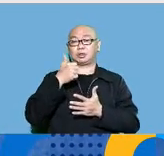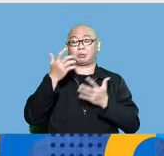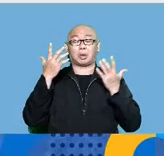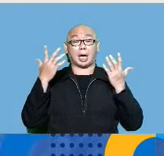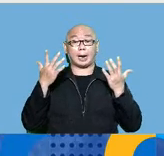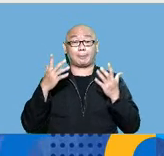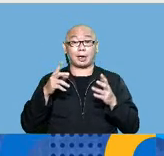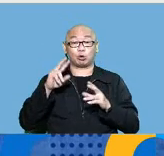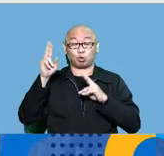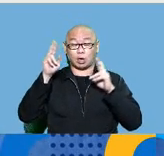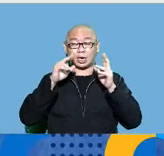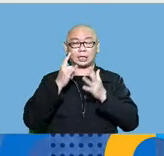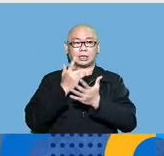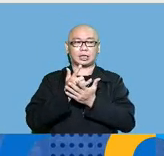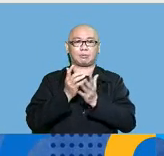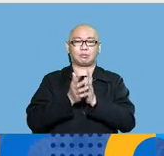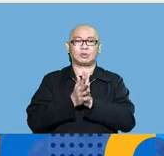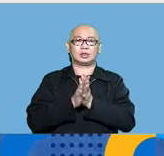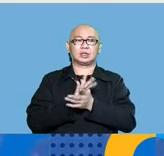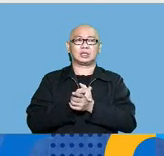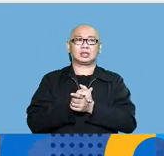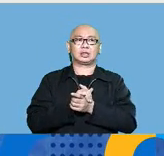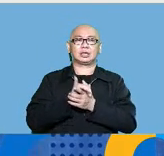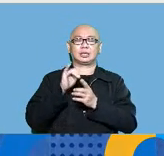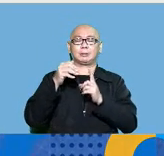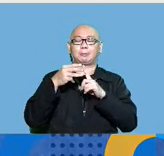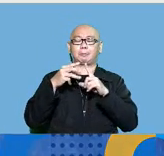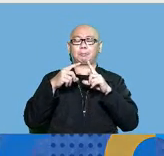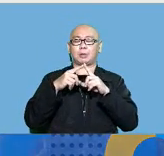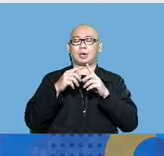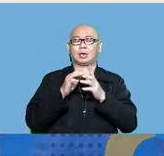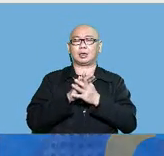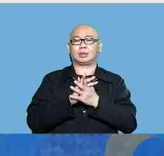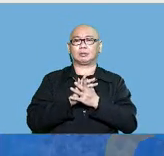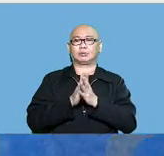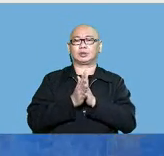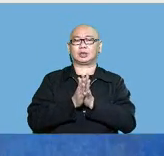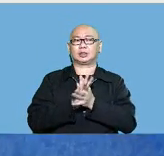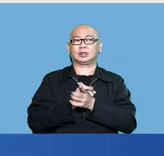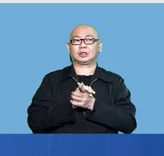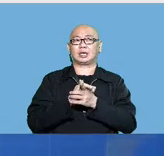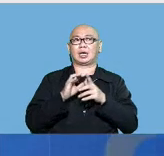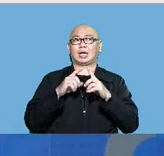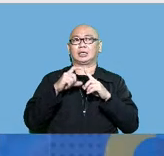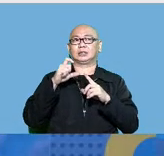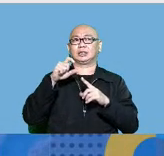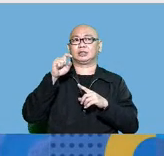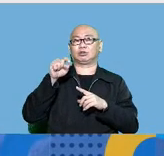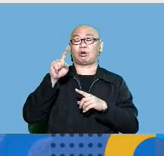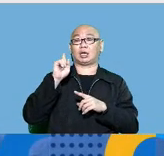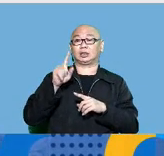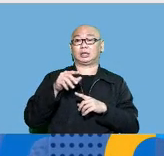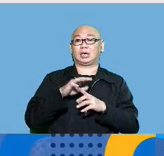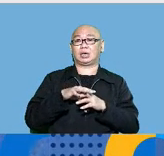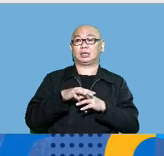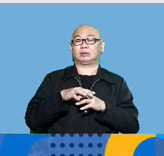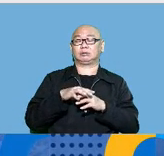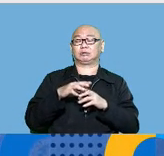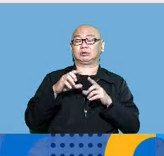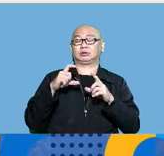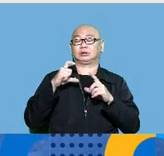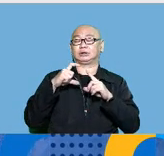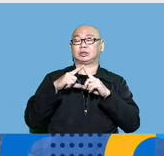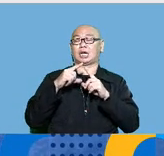Ungaran tetap menjadi IBA, Important Bird Area, dan menjadi AZ, juga karena di situ ada cagar alam gebukan,